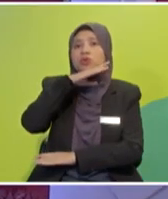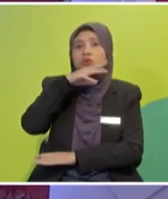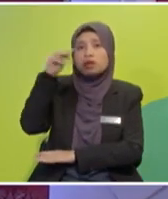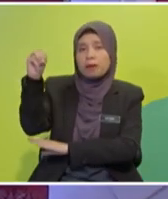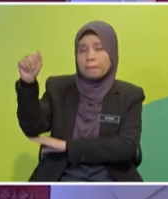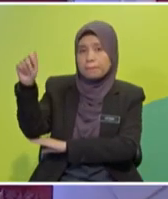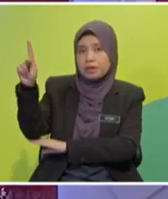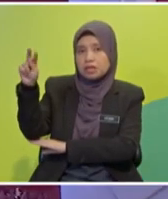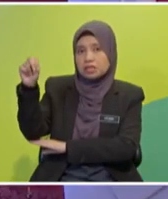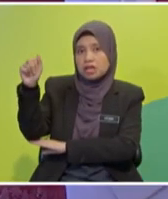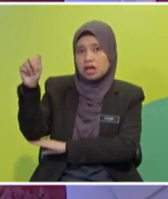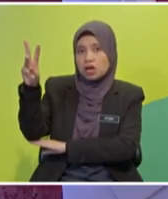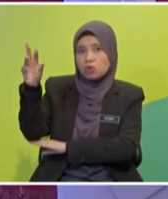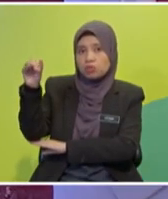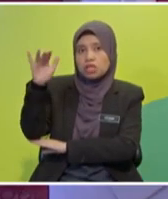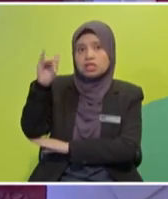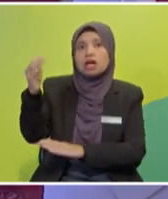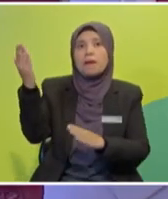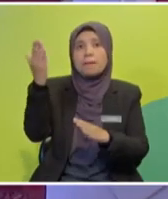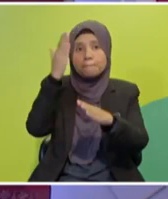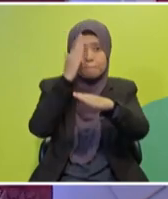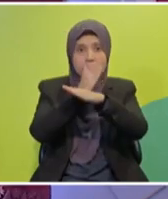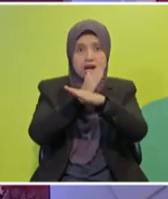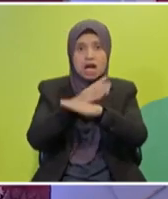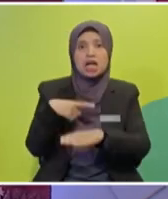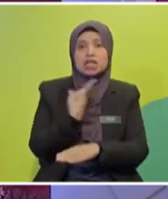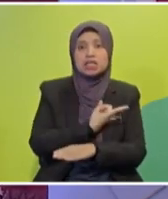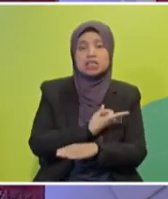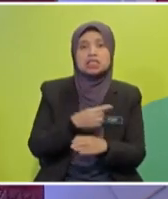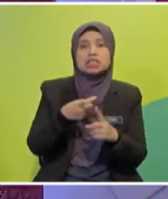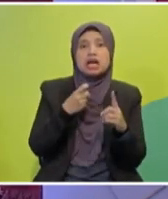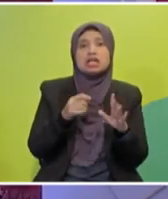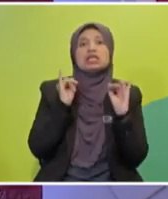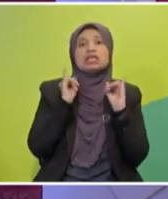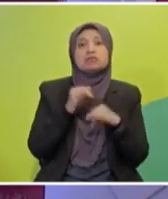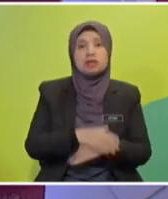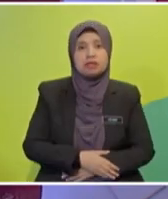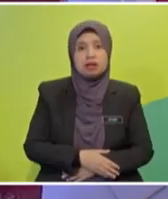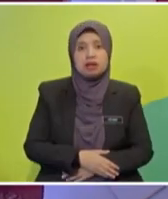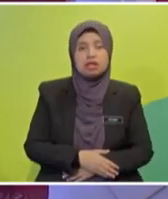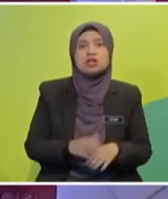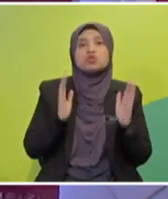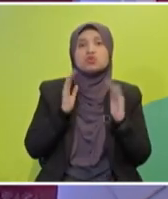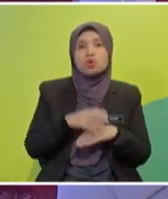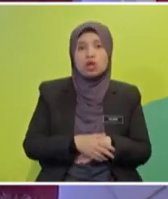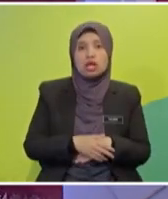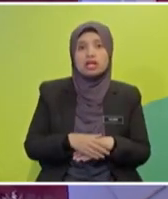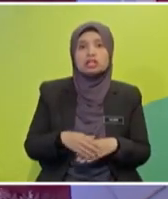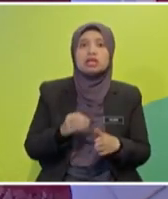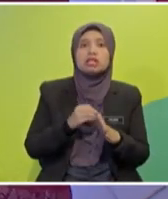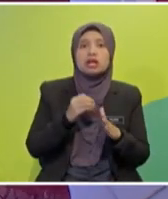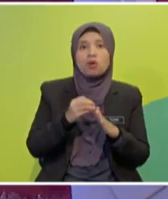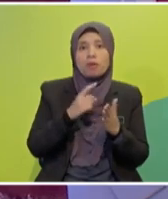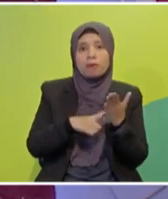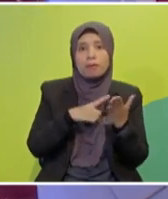diri seseorang yang menghalang untuk kita beribadah. Sah ibadah, maknanya kita solat ke kita apa, kita tak, ibadah kita tidak sah.